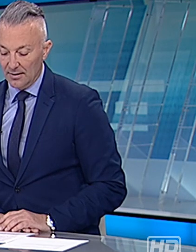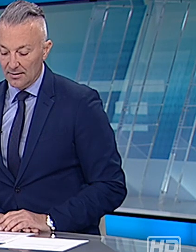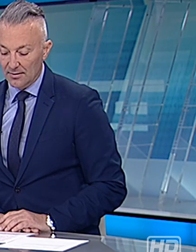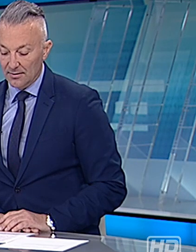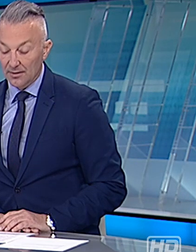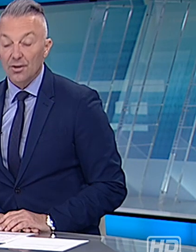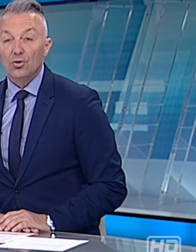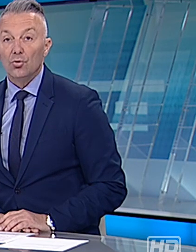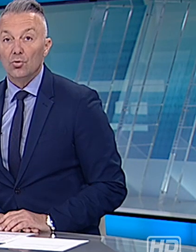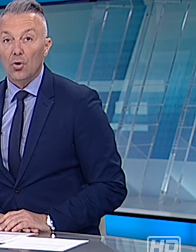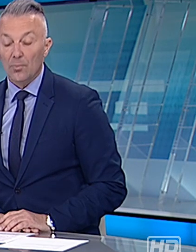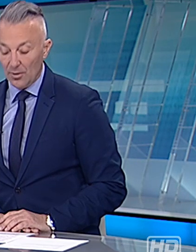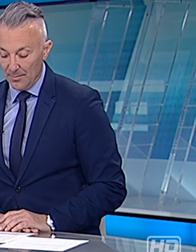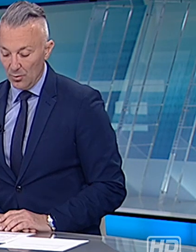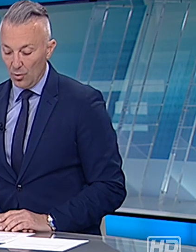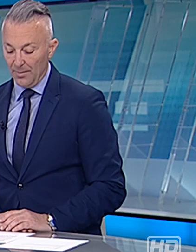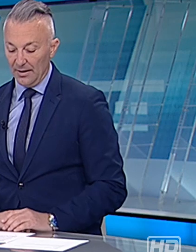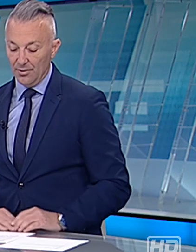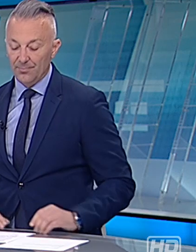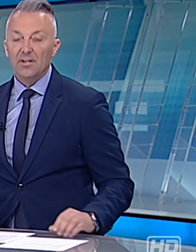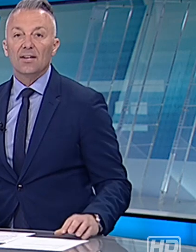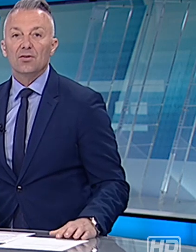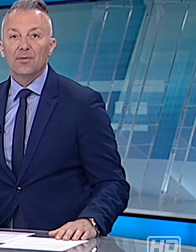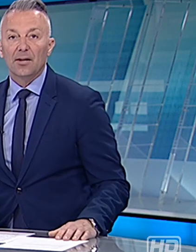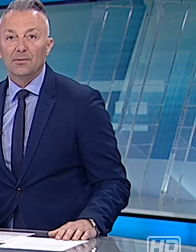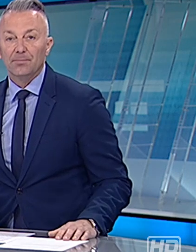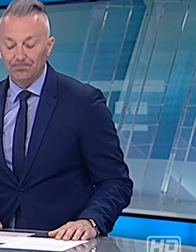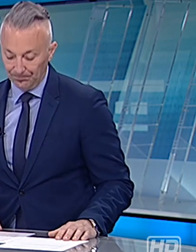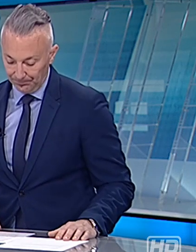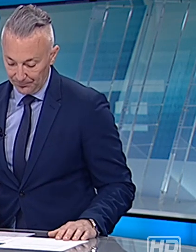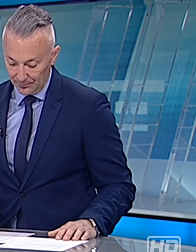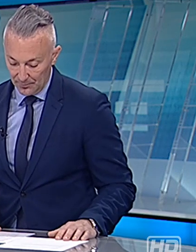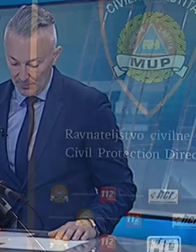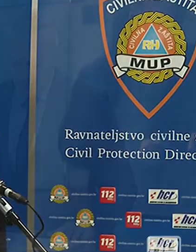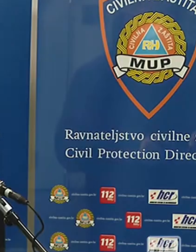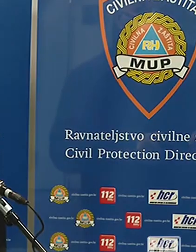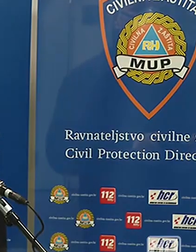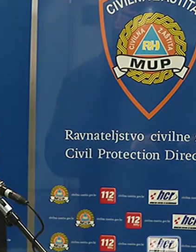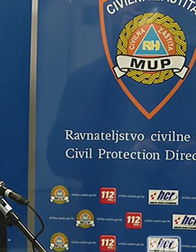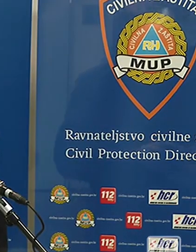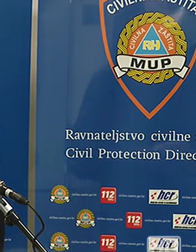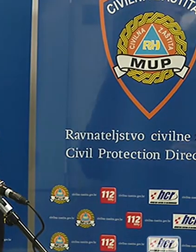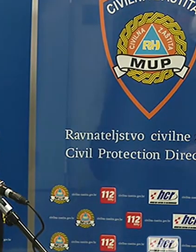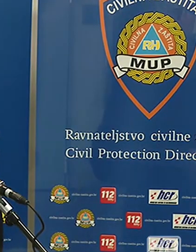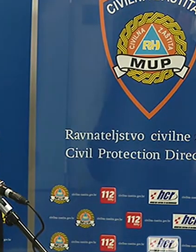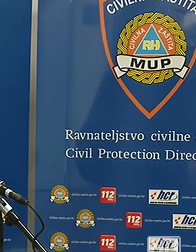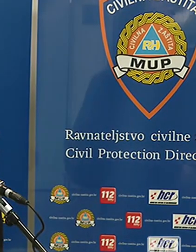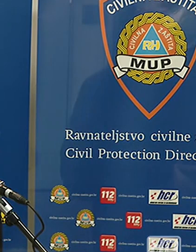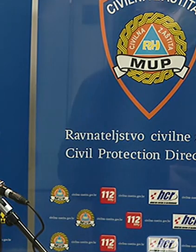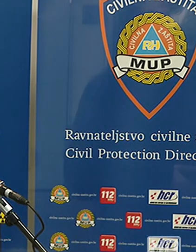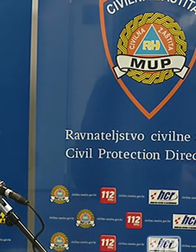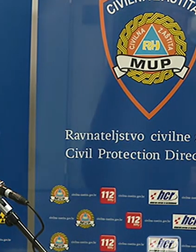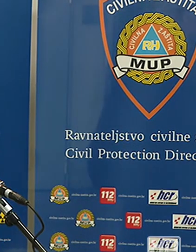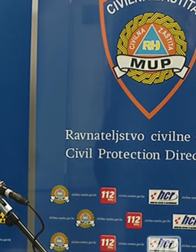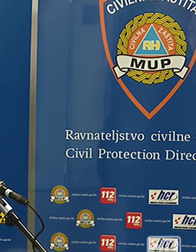ili je riječ o brojkama u opadanju. Izravno se pratimo. Pozivam kolegu Beroša da nas upozna sa